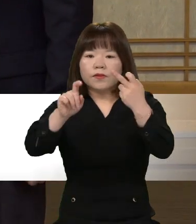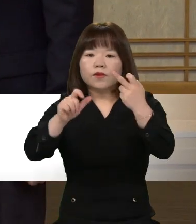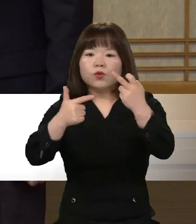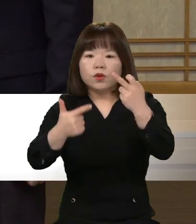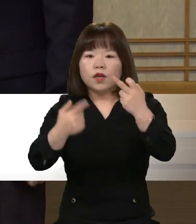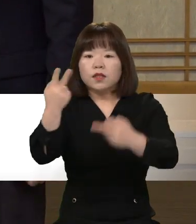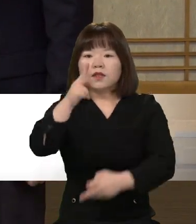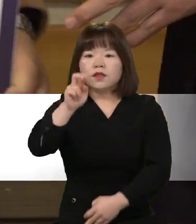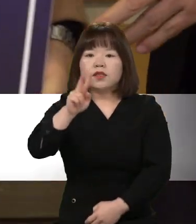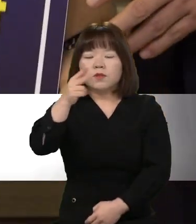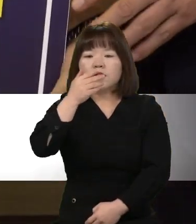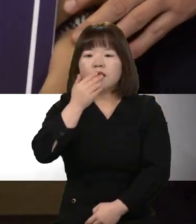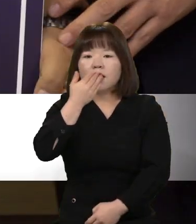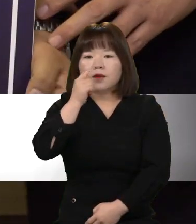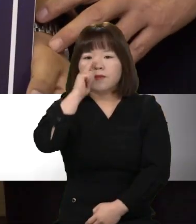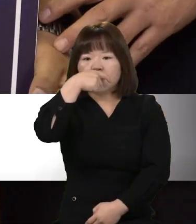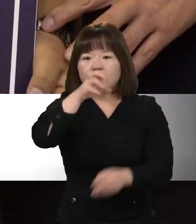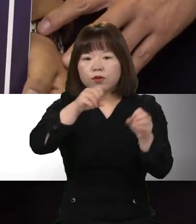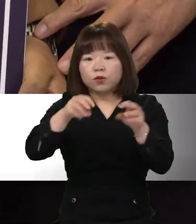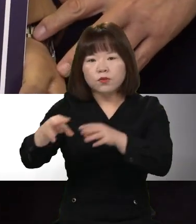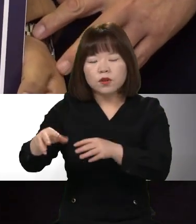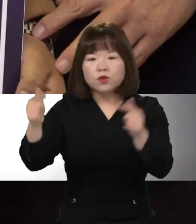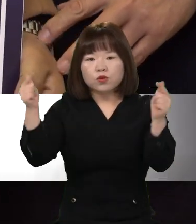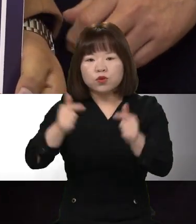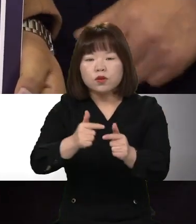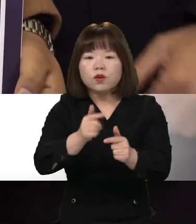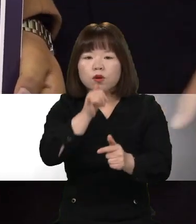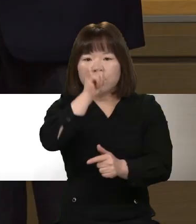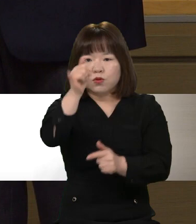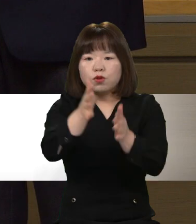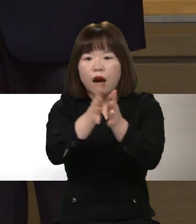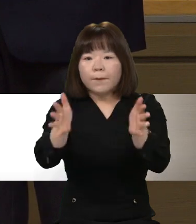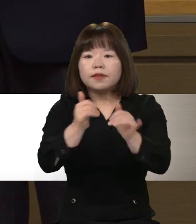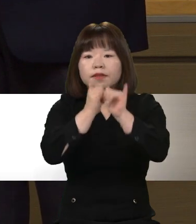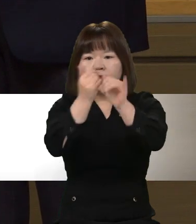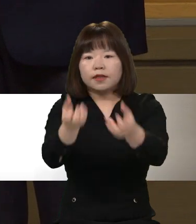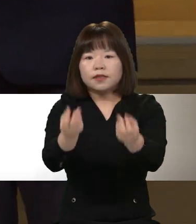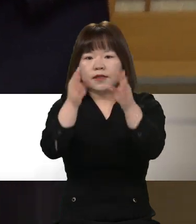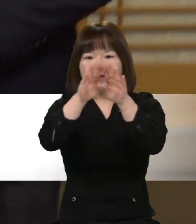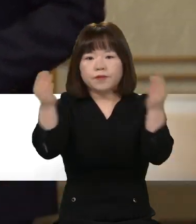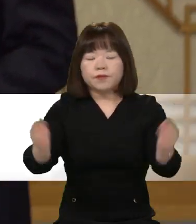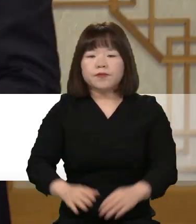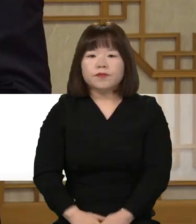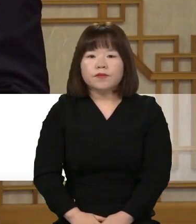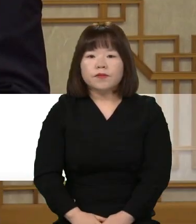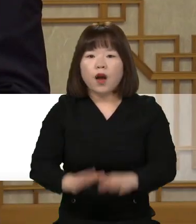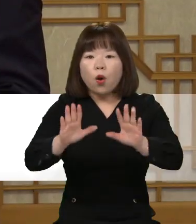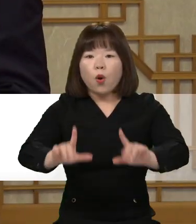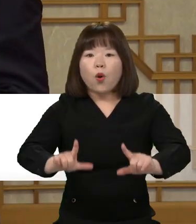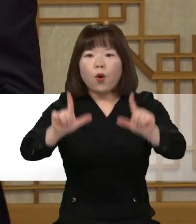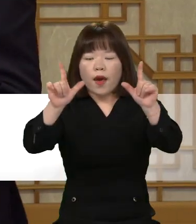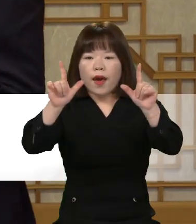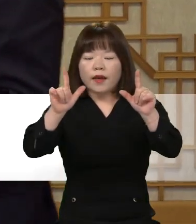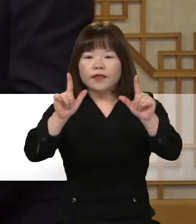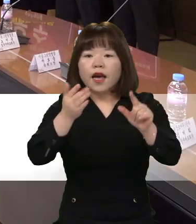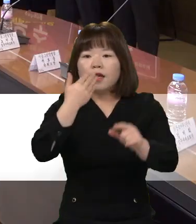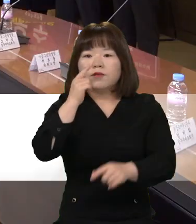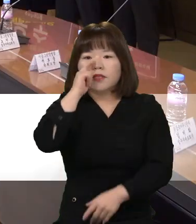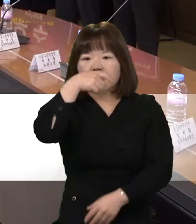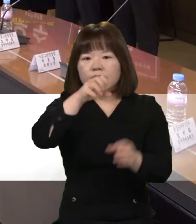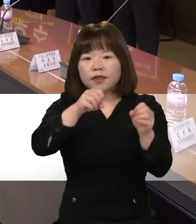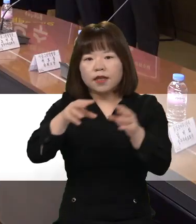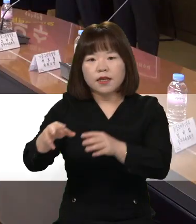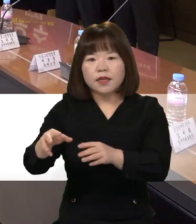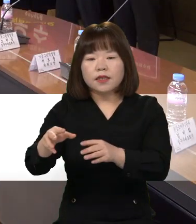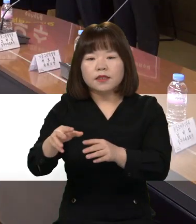포항시는 16일 2022년 음식물류 폐기물 감량 우수 공동주택 시상식을 가졌습니다 올해 음식물류 폐기물